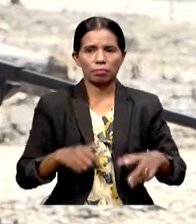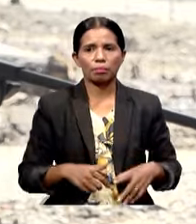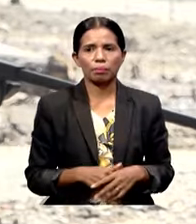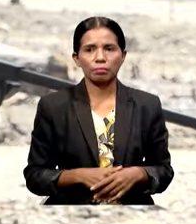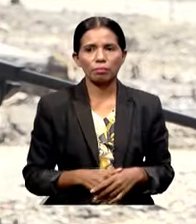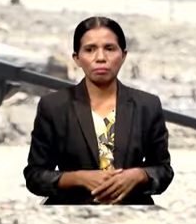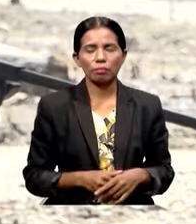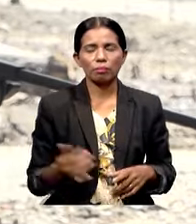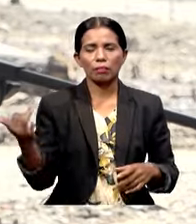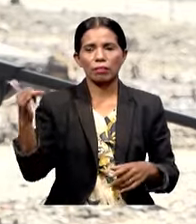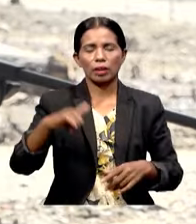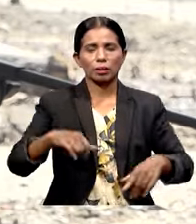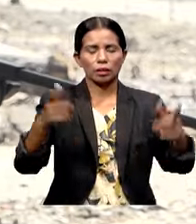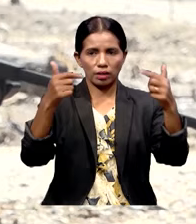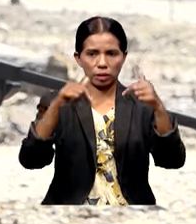sira se mai